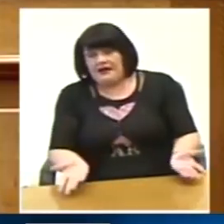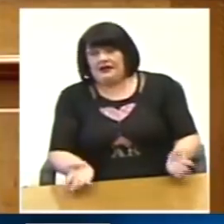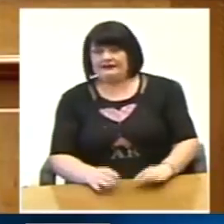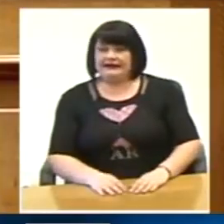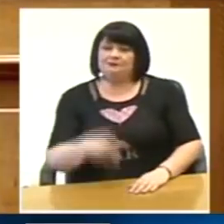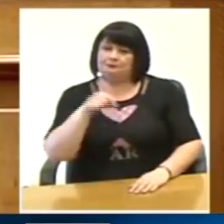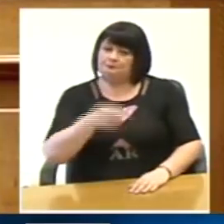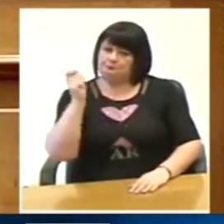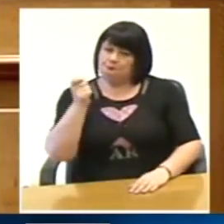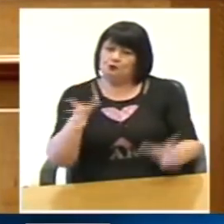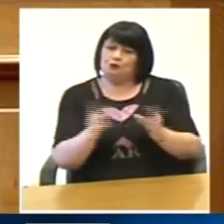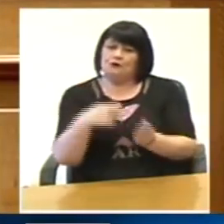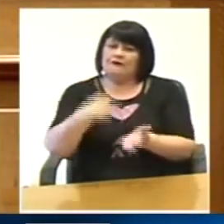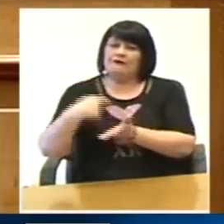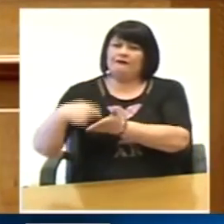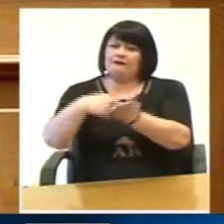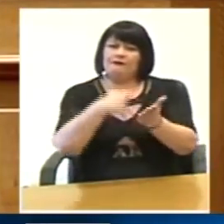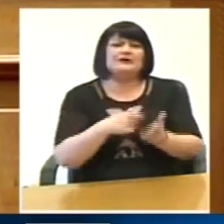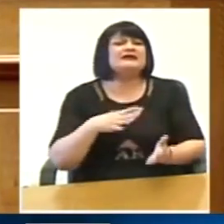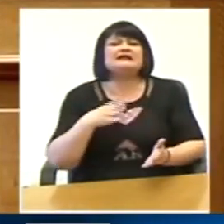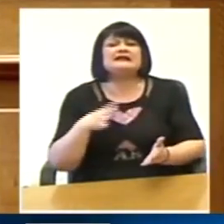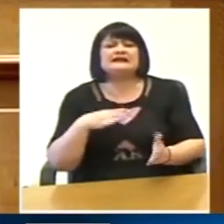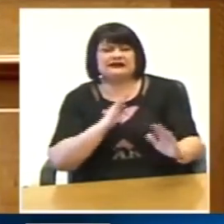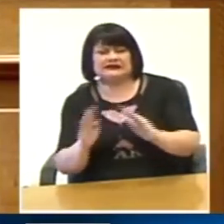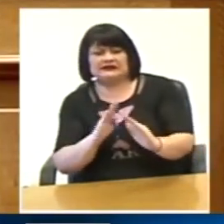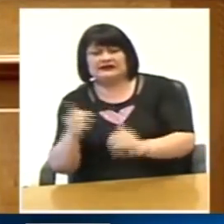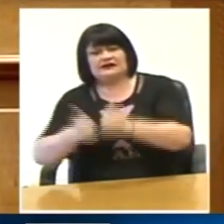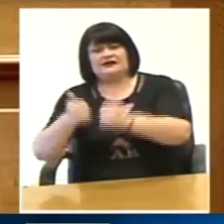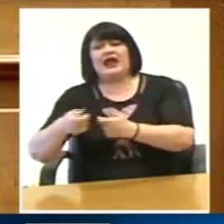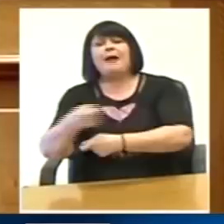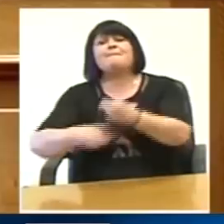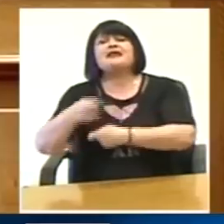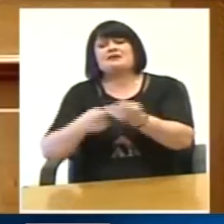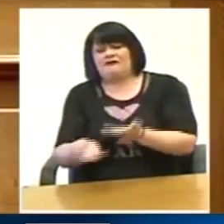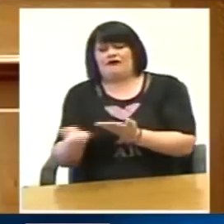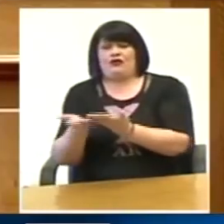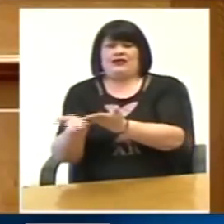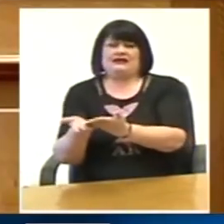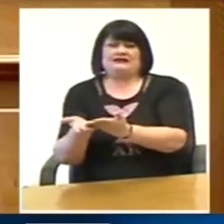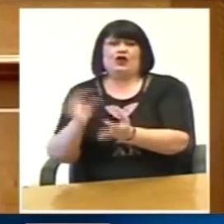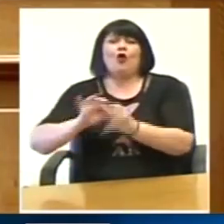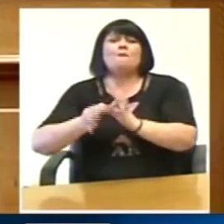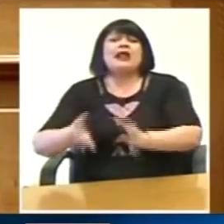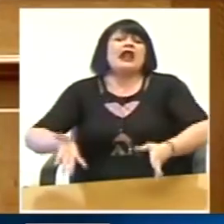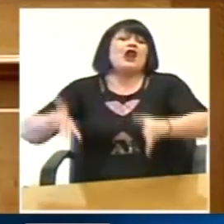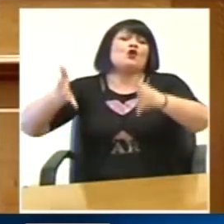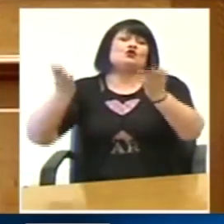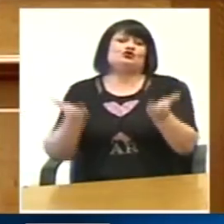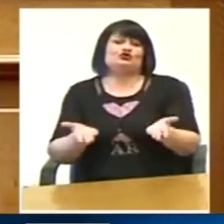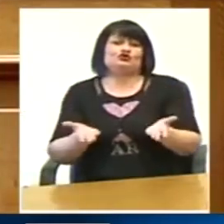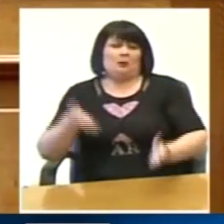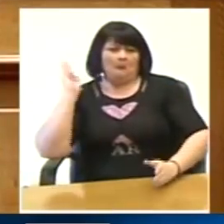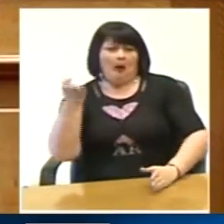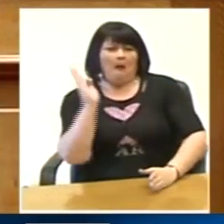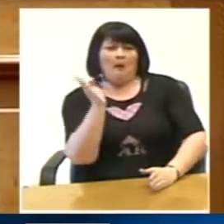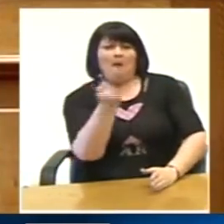φορολογική πολιτική θέλετε να θωρακίσετε την ανταγωνιστικότητα των επιχειρηματικών ομίλων. Και μπροστά σε αυτή την ανάγκη τσακίζετε φορολογικά,